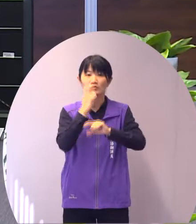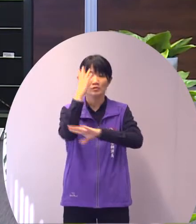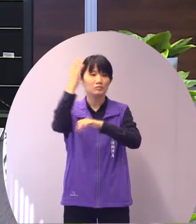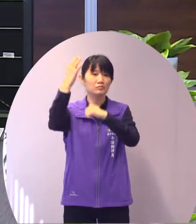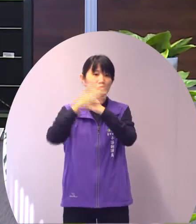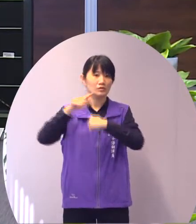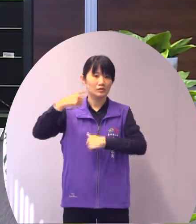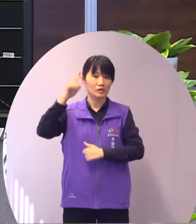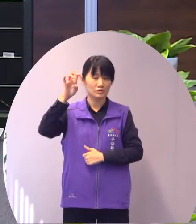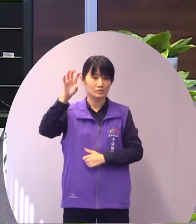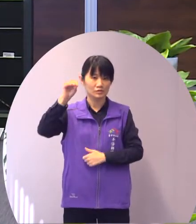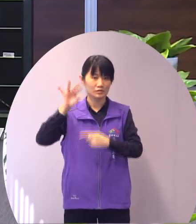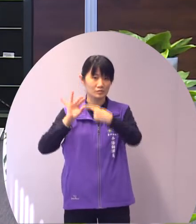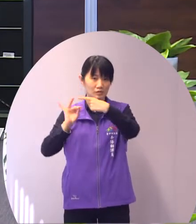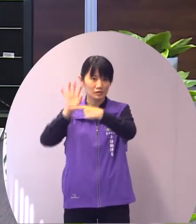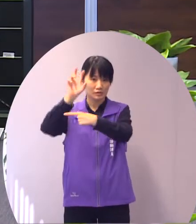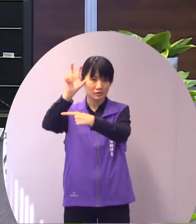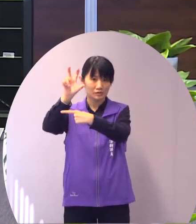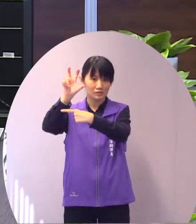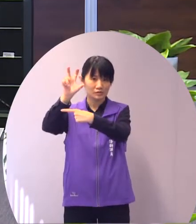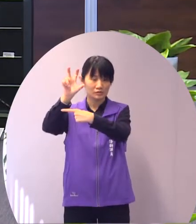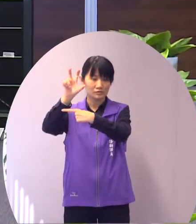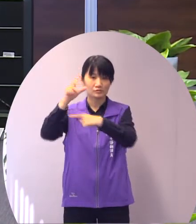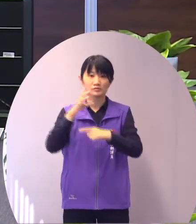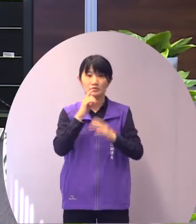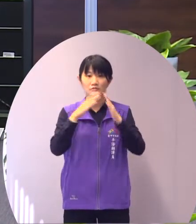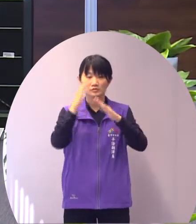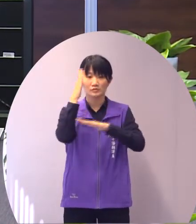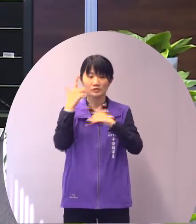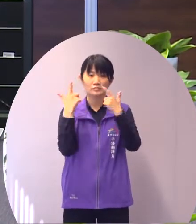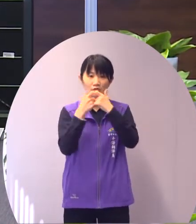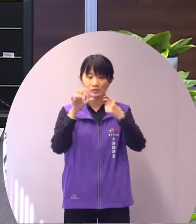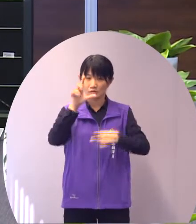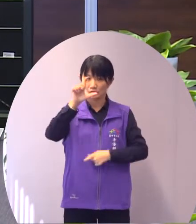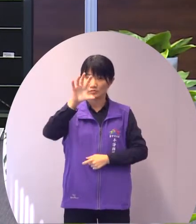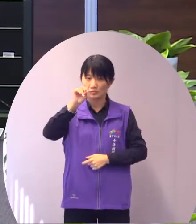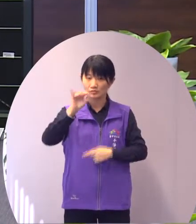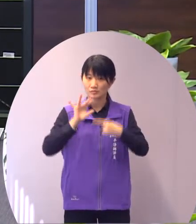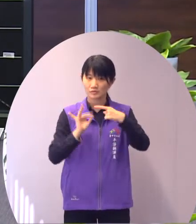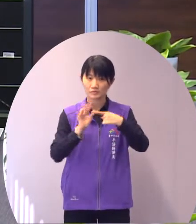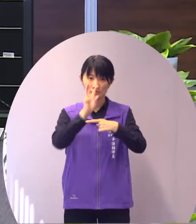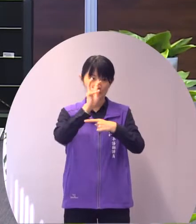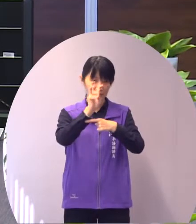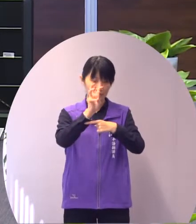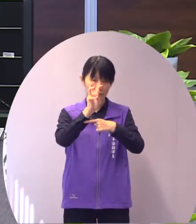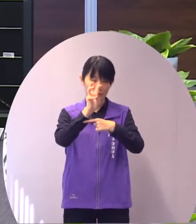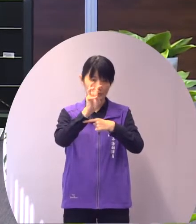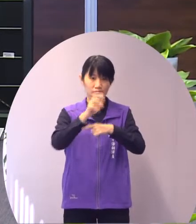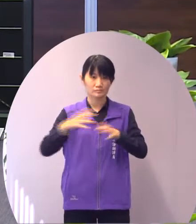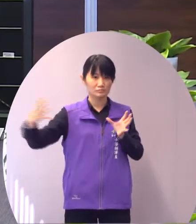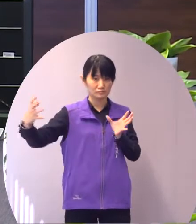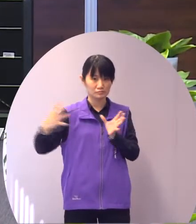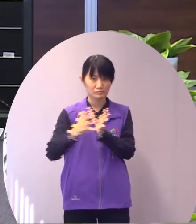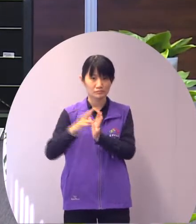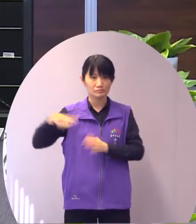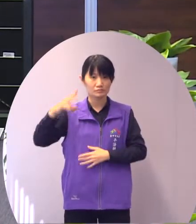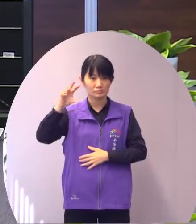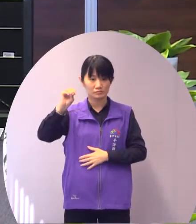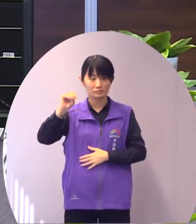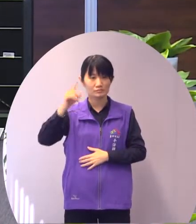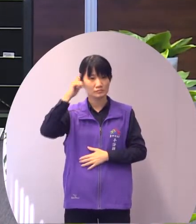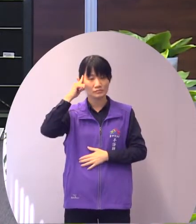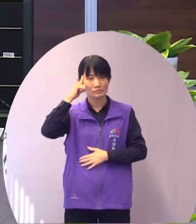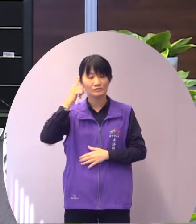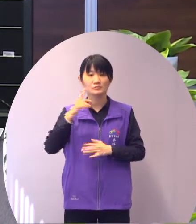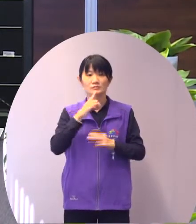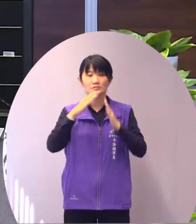款140万元，比例70%，本府配合款60万元，比例30%，合计200万元整，你